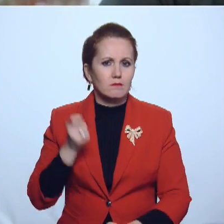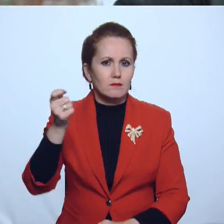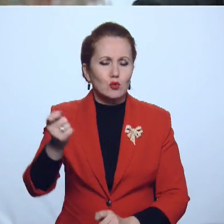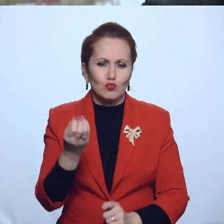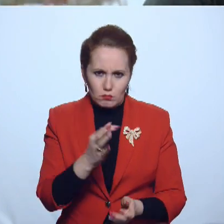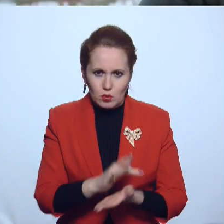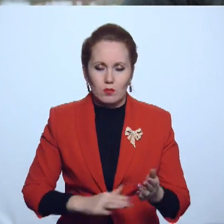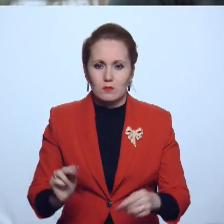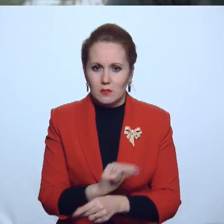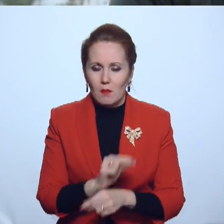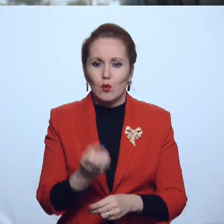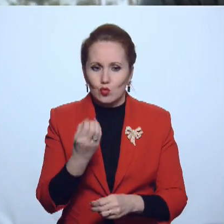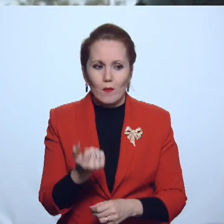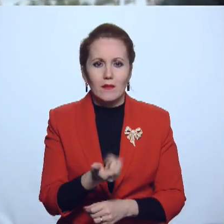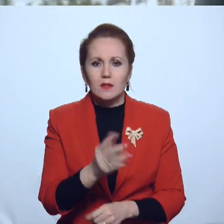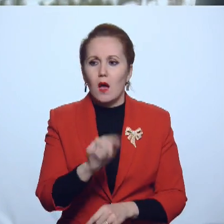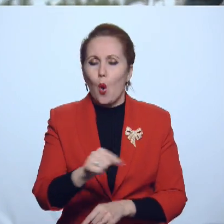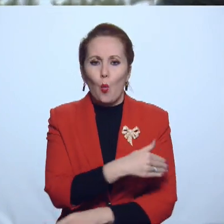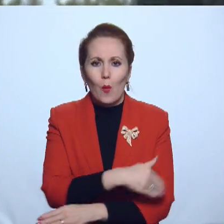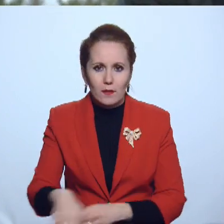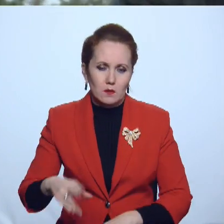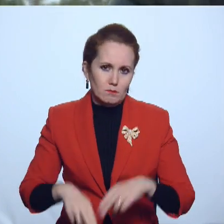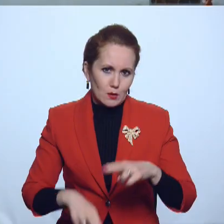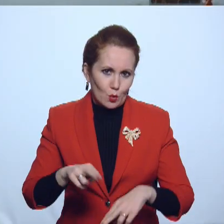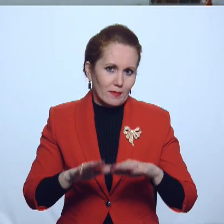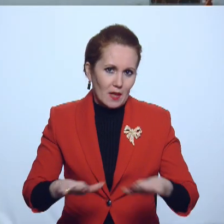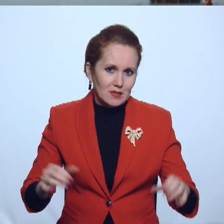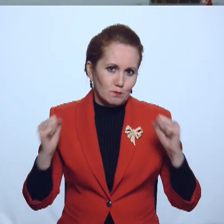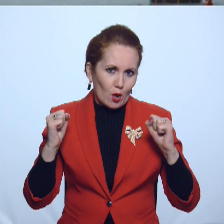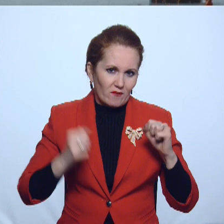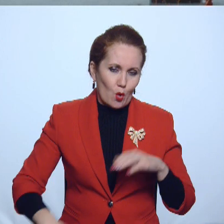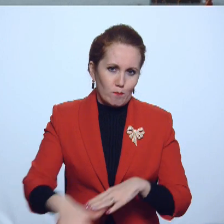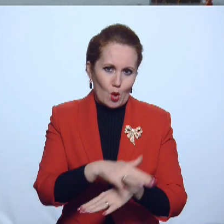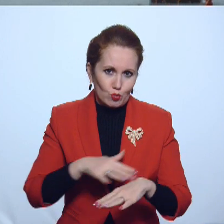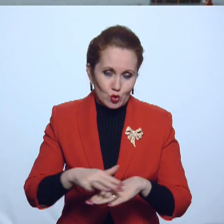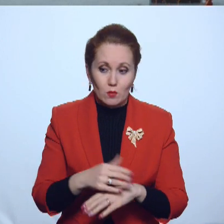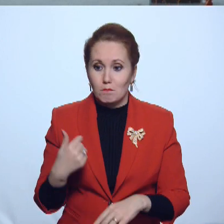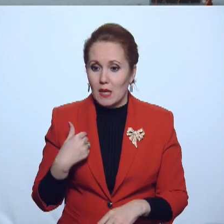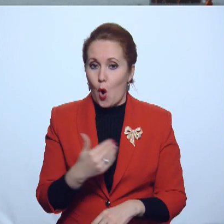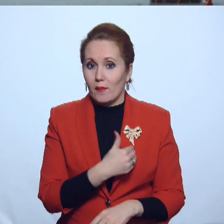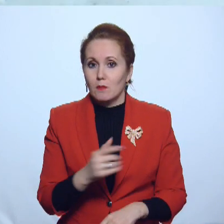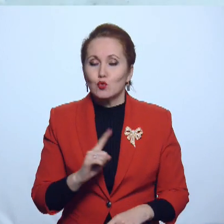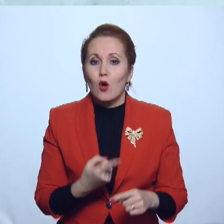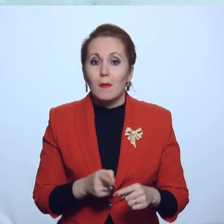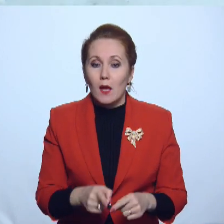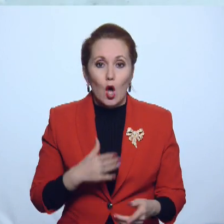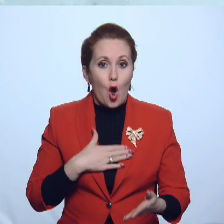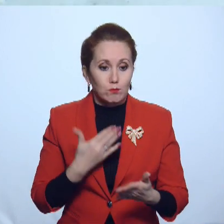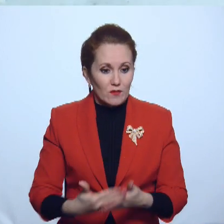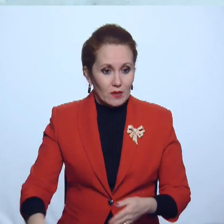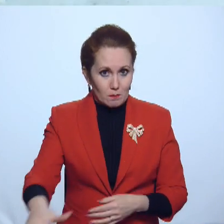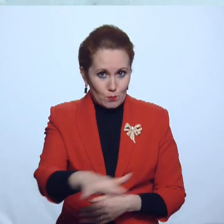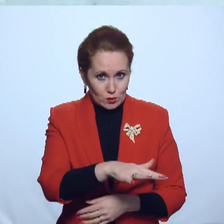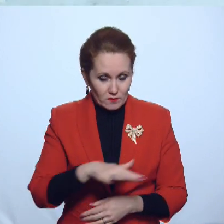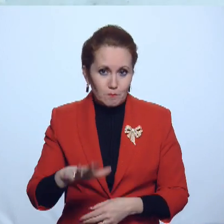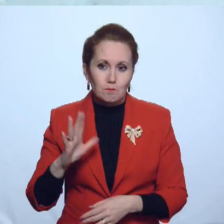программу. В планах отремонтировать еще несколько улиц и построить детскую спортивную площадку. Мы хотим, чтобы это общественное